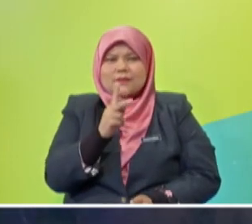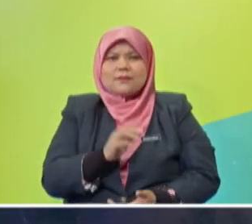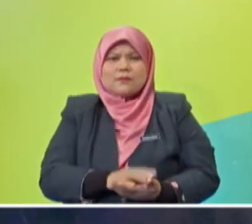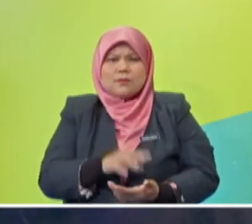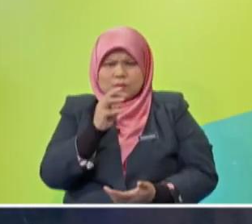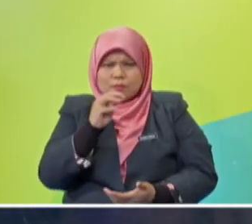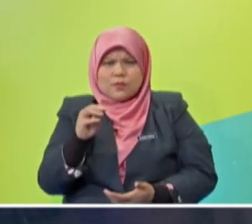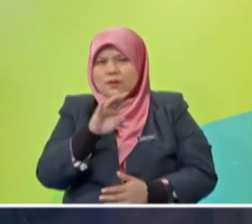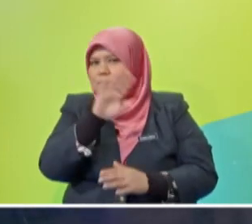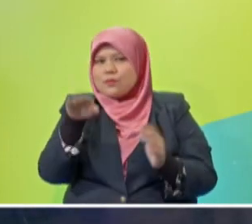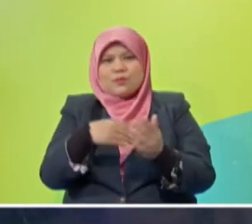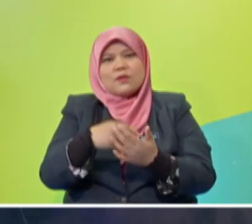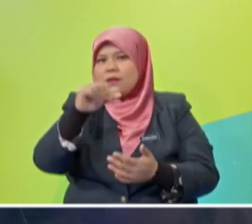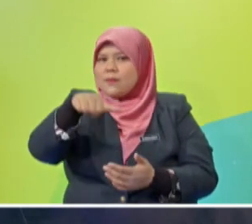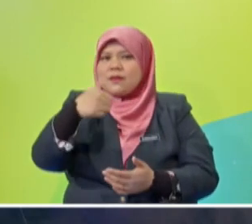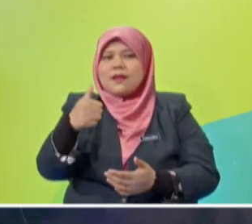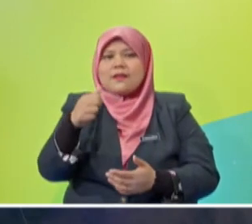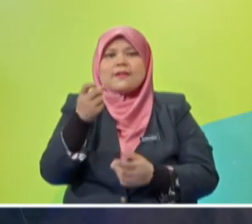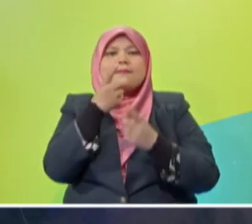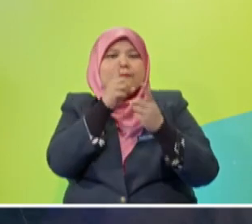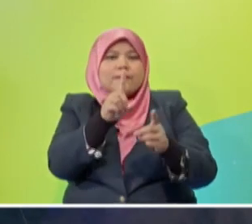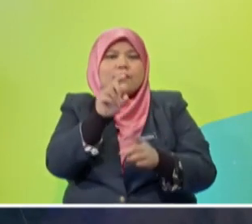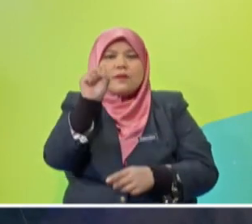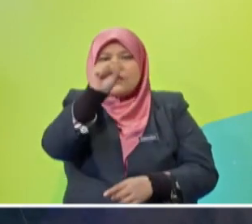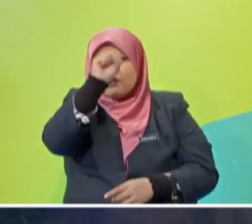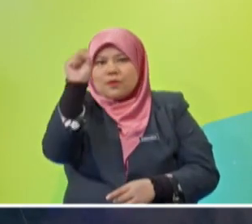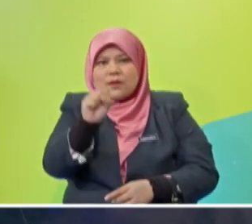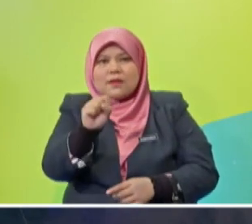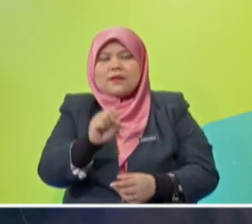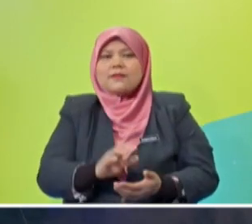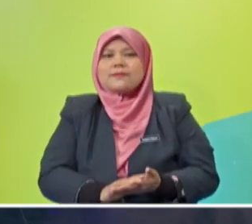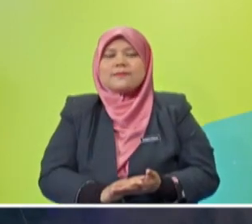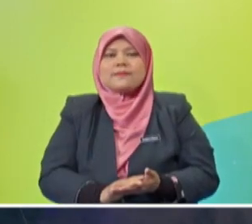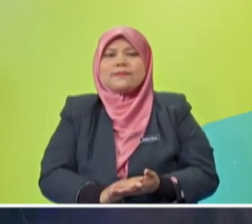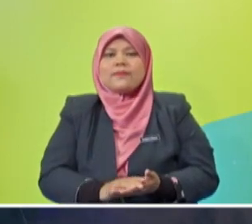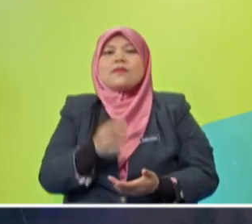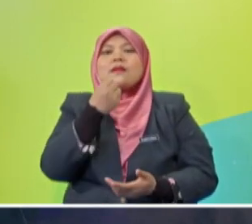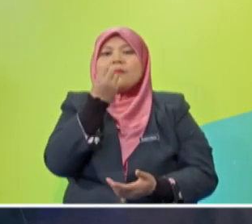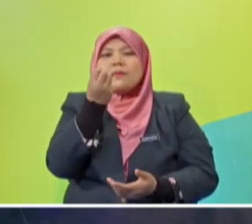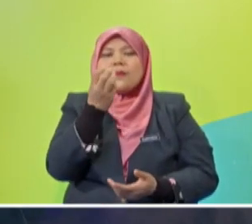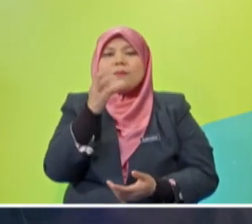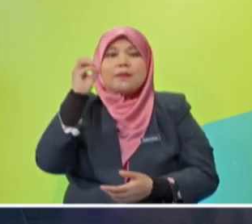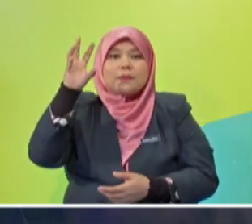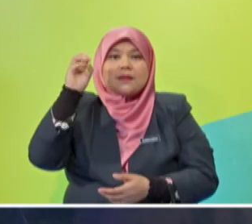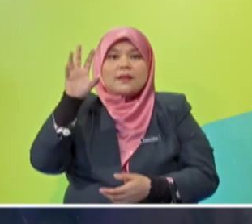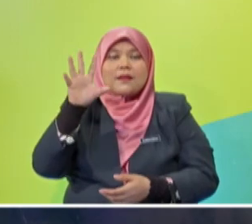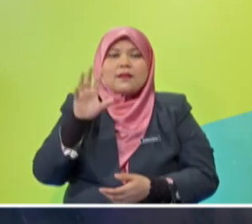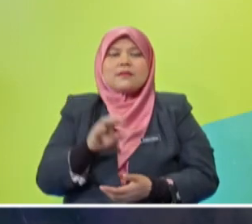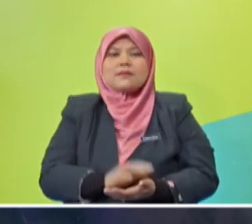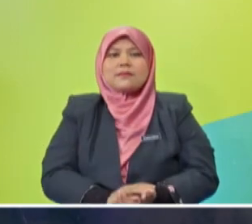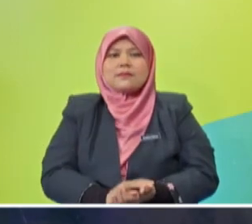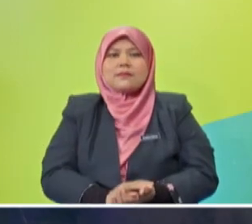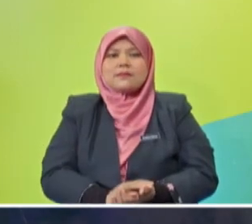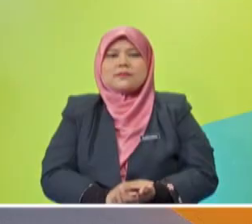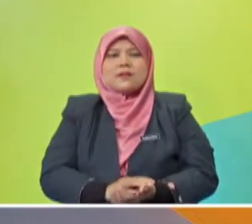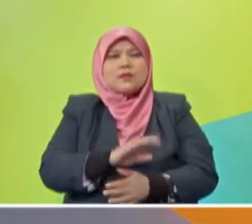murid-murid cikgu dah berjaya menjawab semua soalan. Cemerlang sekali. Jadi, sangat cemerlang. Berapa bintang untuk mereka semua ni? Okey,